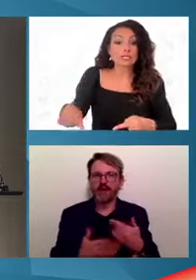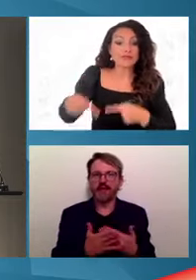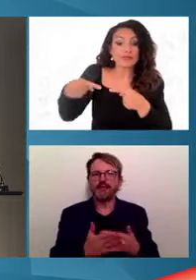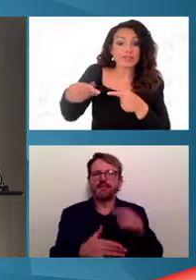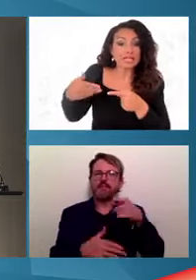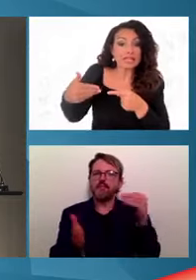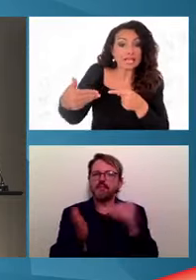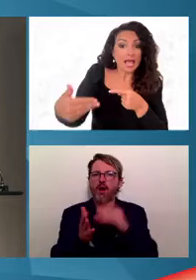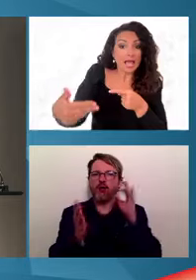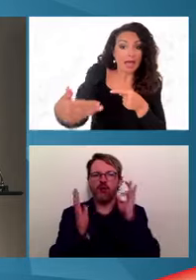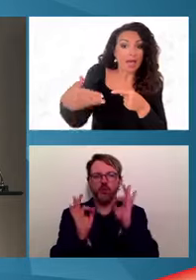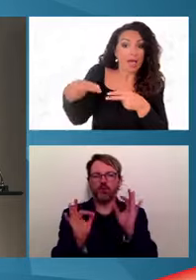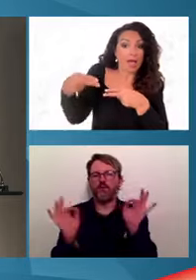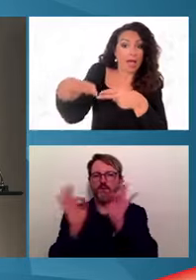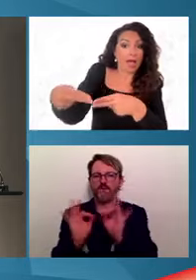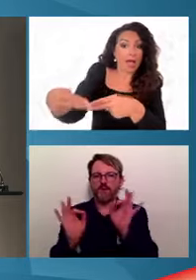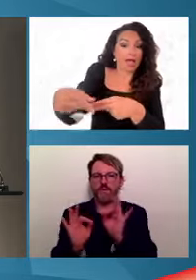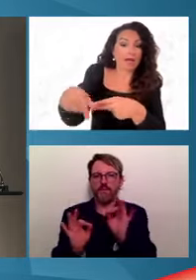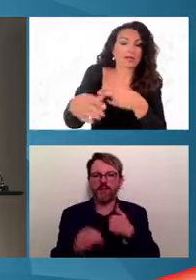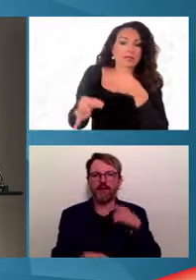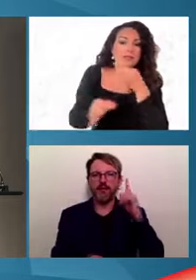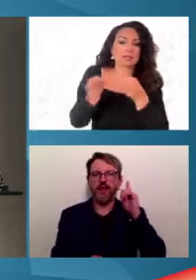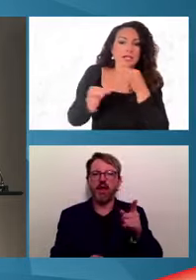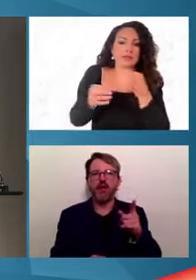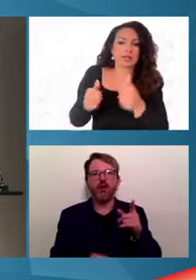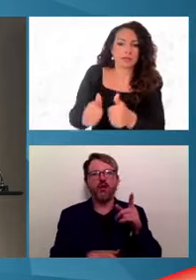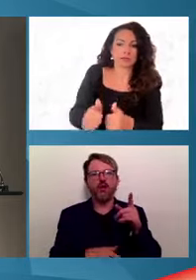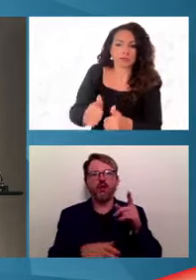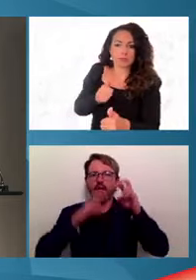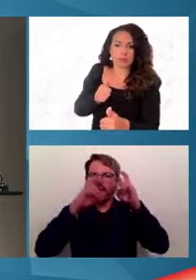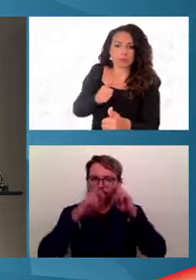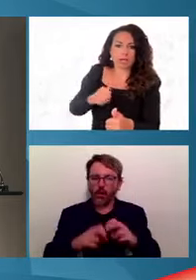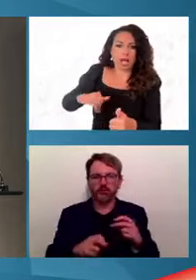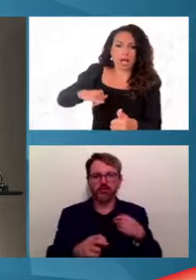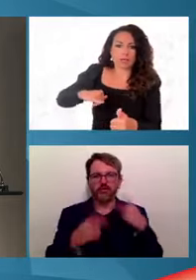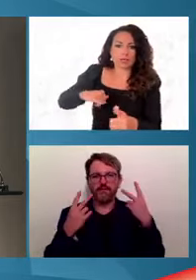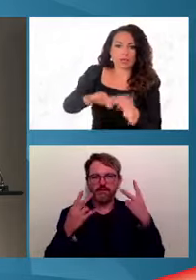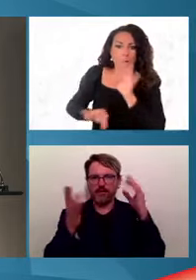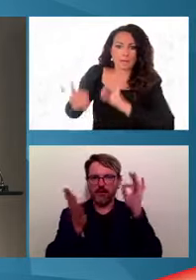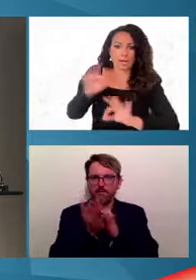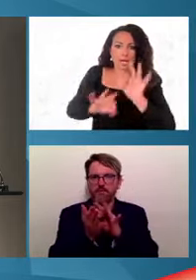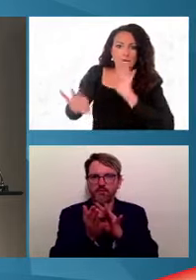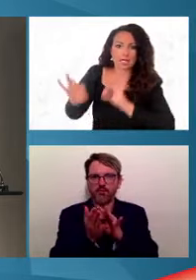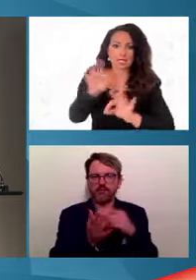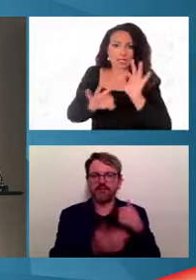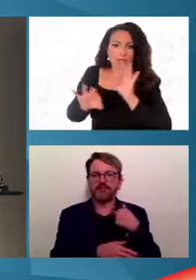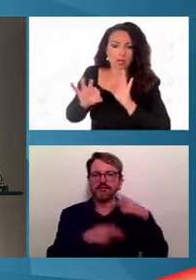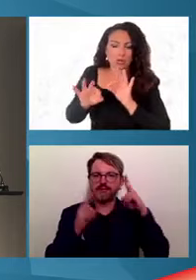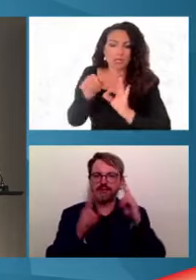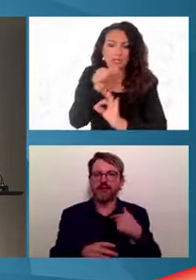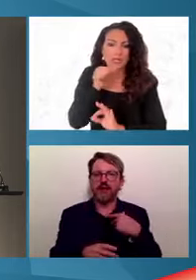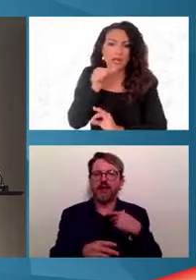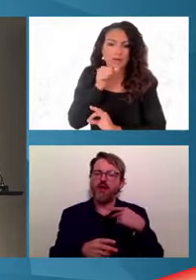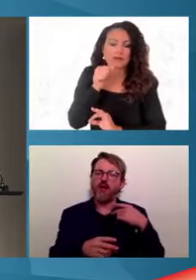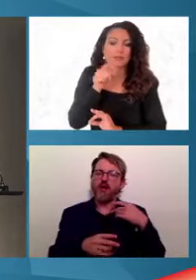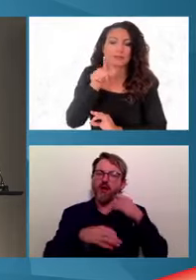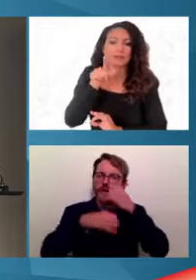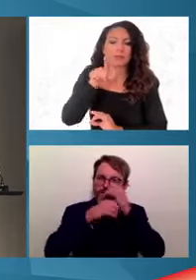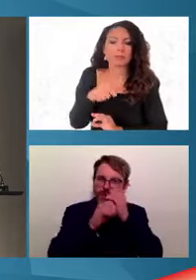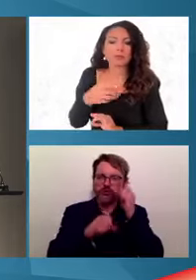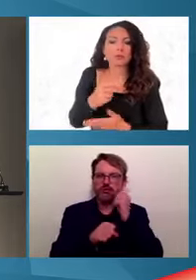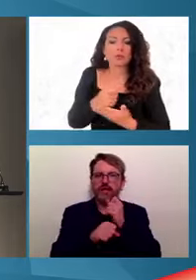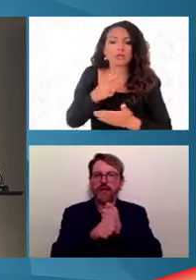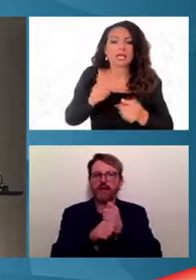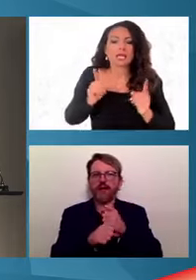entsprechend vorzubeugen. Großen Wert habe ich auch auf die Forschung gelegt. Denn ich bin überzeugt, dass uns die Forschungsarbeit einen wesentlichen